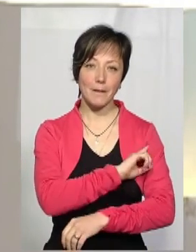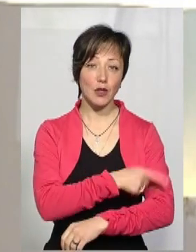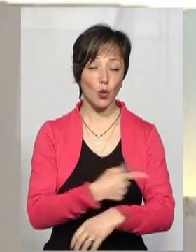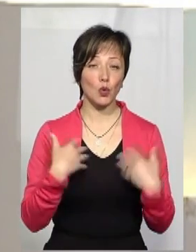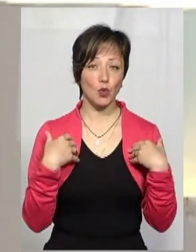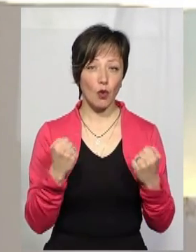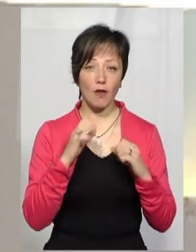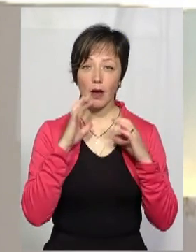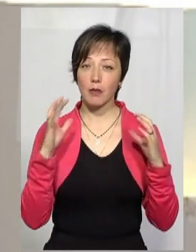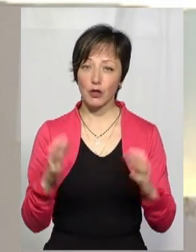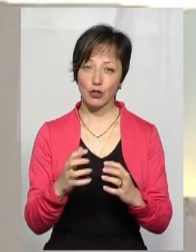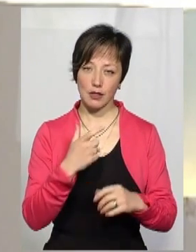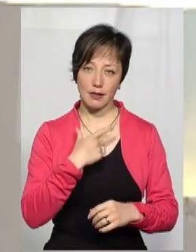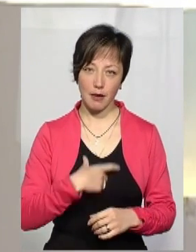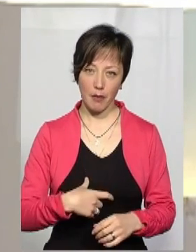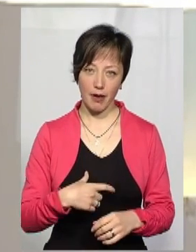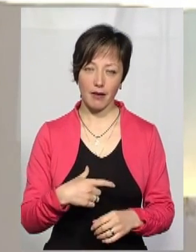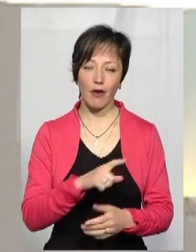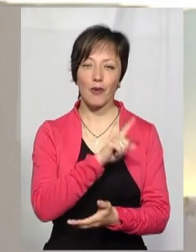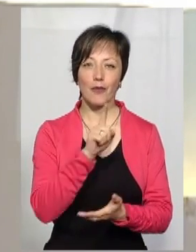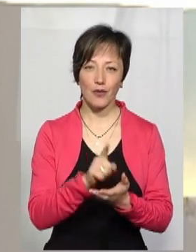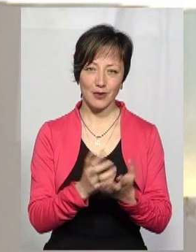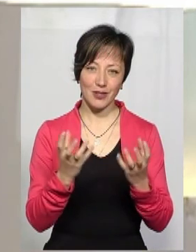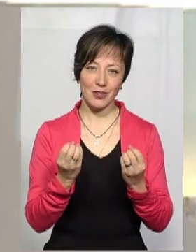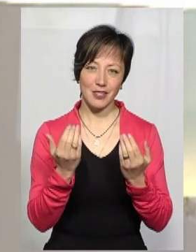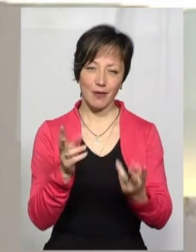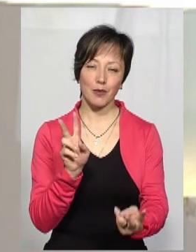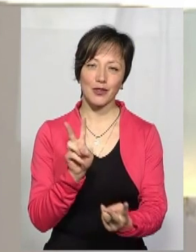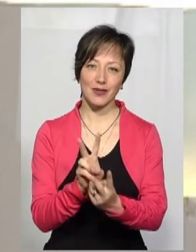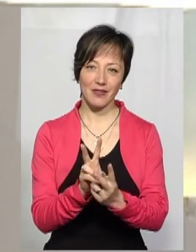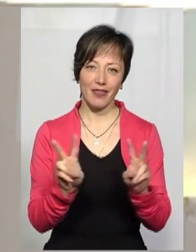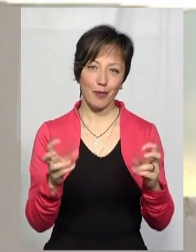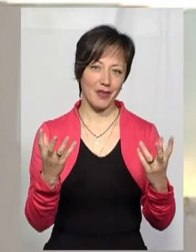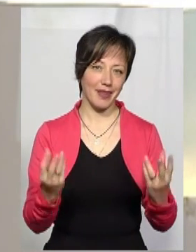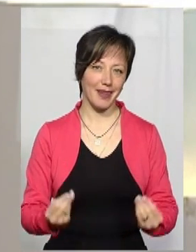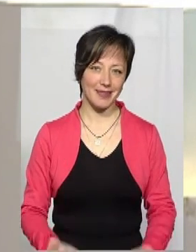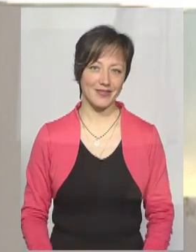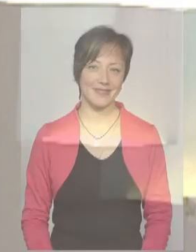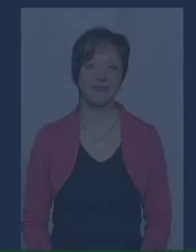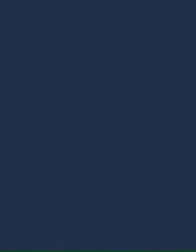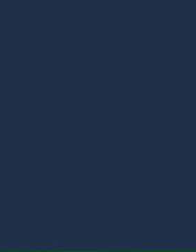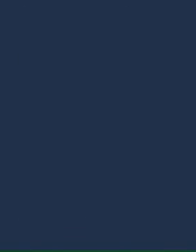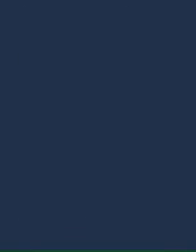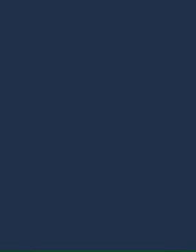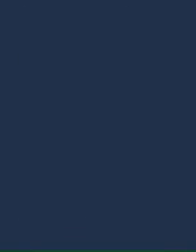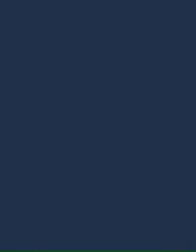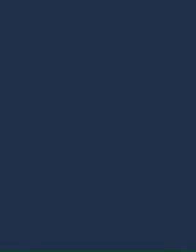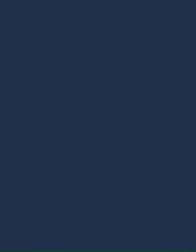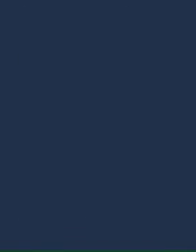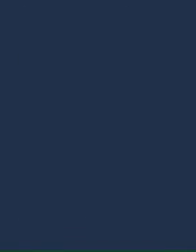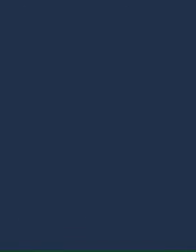міцного здоров'я, бережіть себе. І ми обов'язково ще з вами побачимося у темі дня. Thank you.